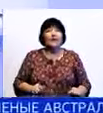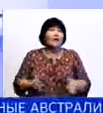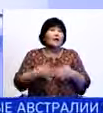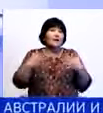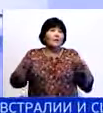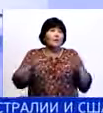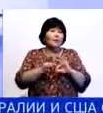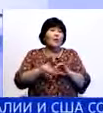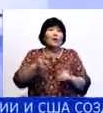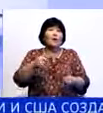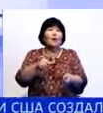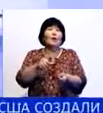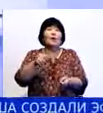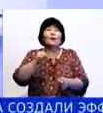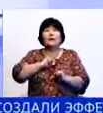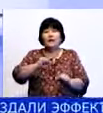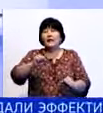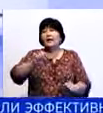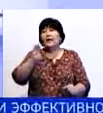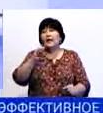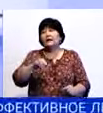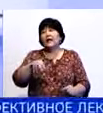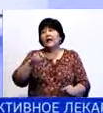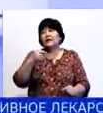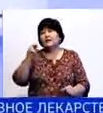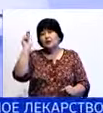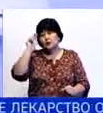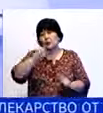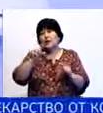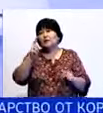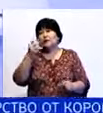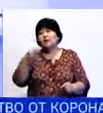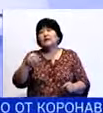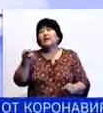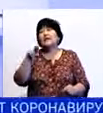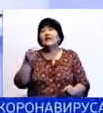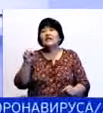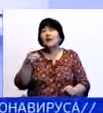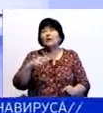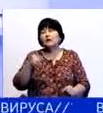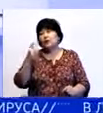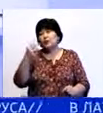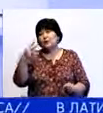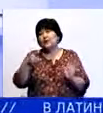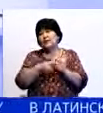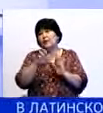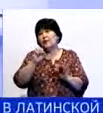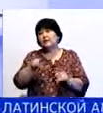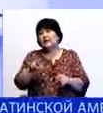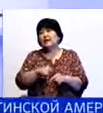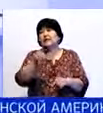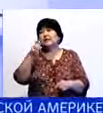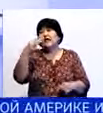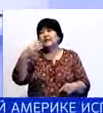И более подробно о героине ЕНТ, ученице школы-лицея номер 136 Дильнас Алматкызы, которая набрала 137 баллов из